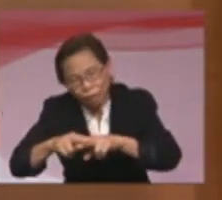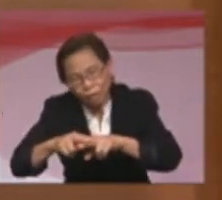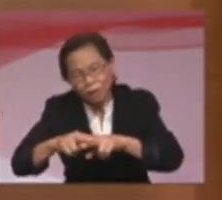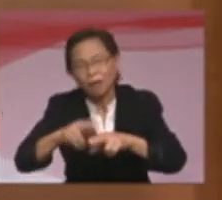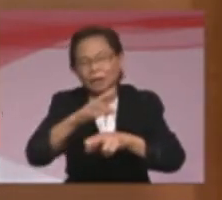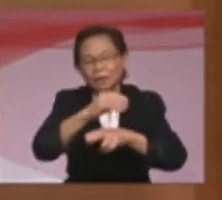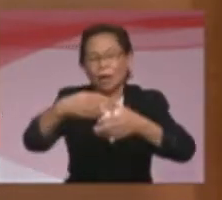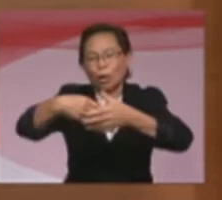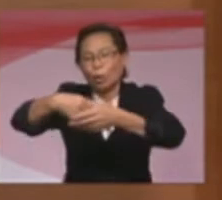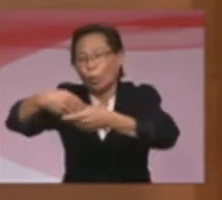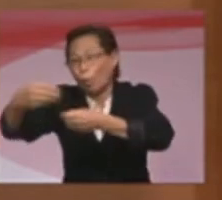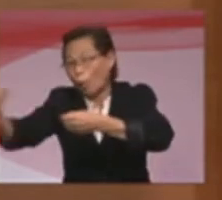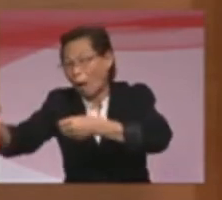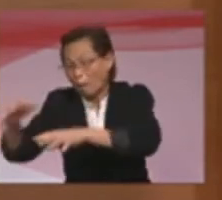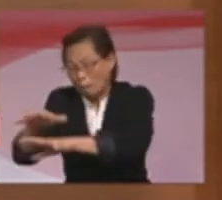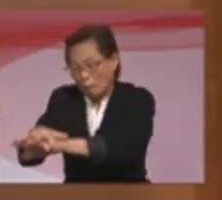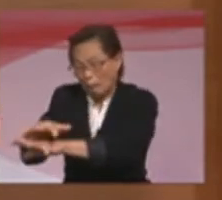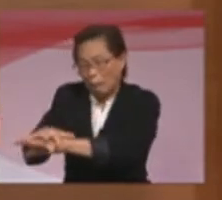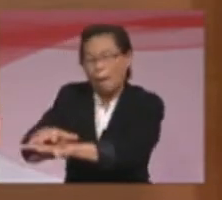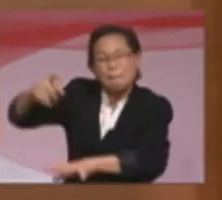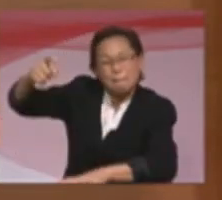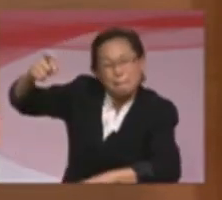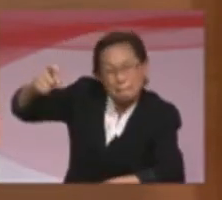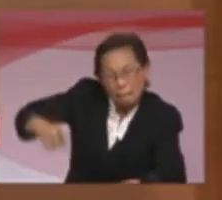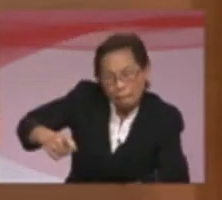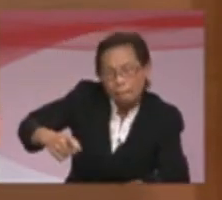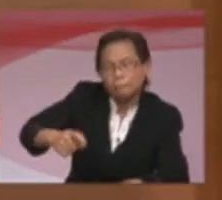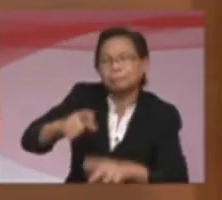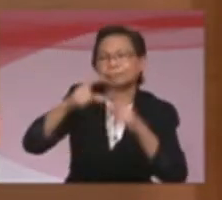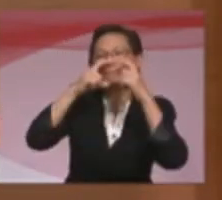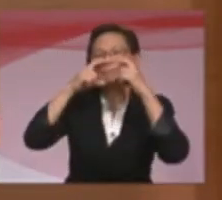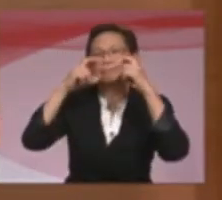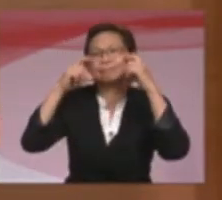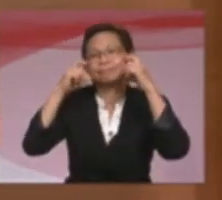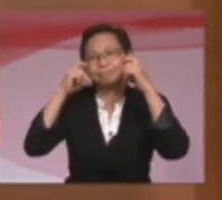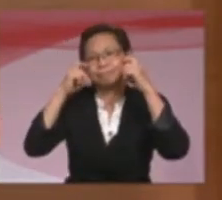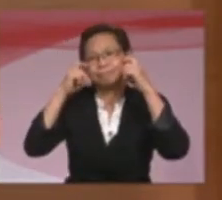awam yang bersesak-sesak adalah diwajibkan.